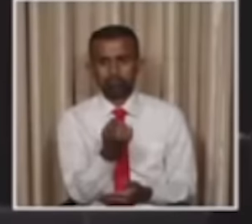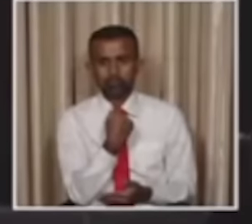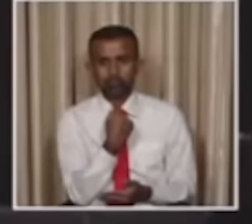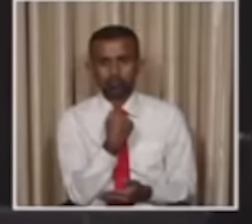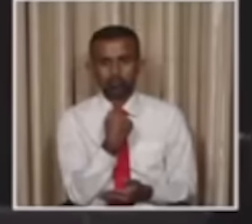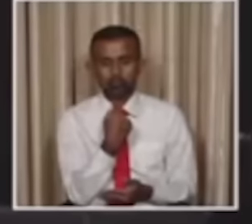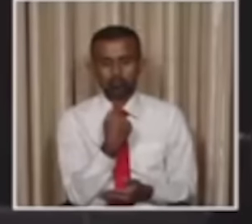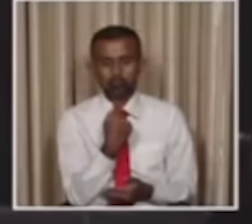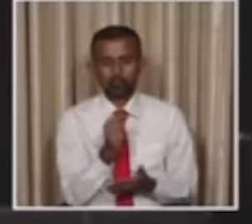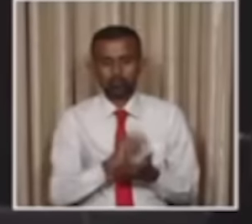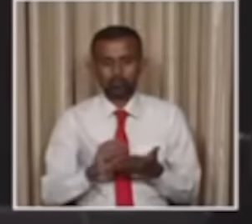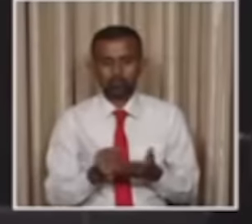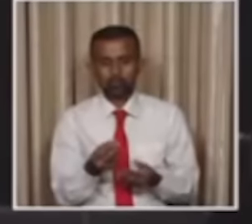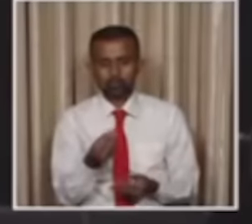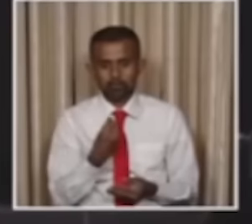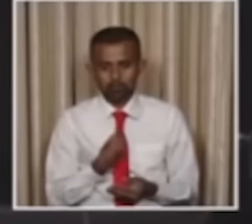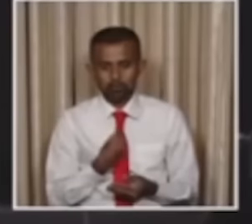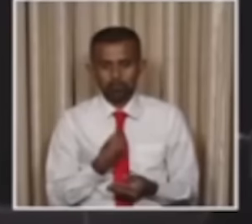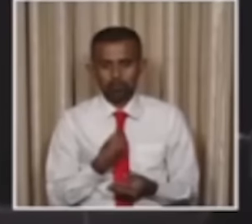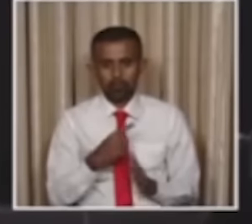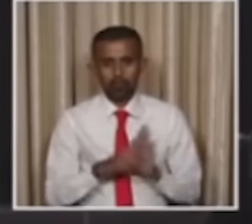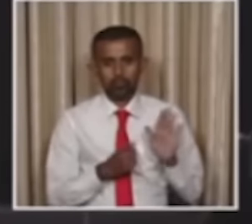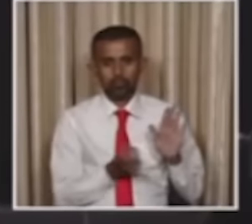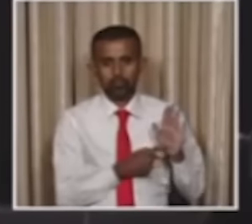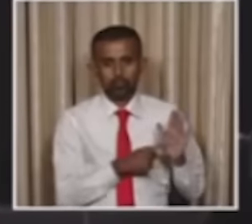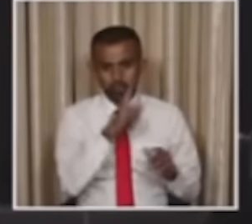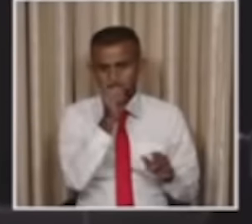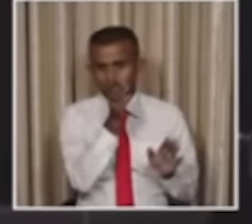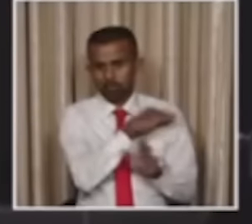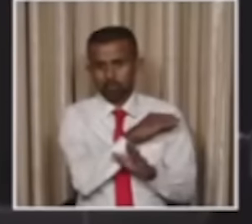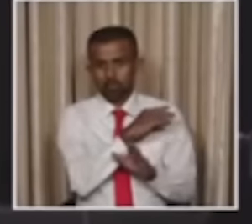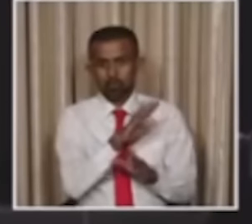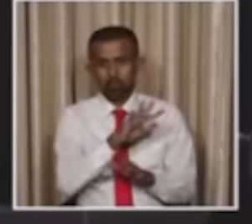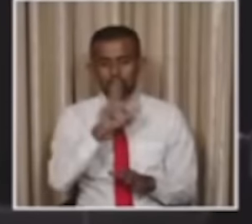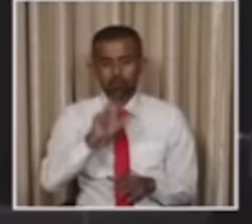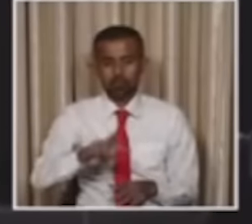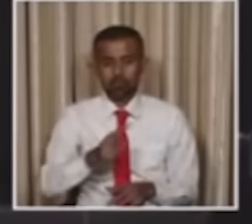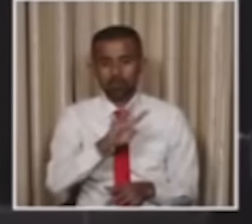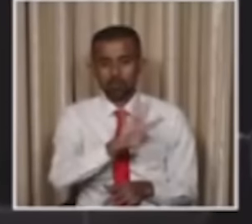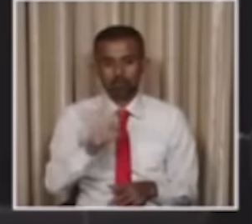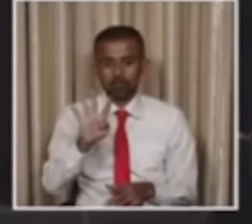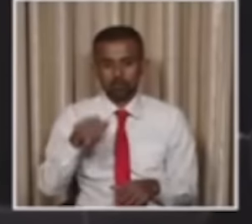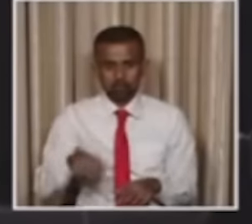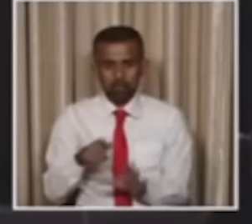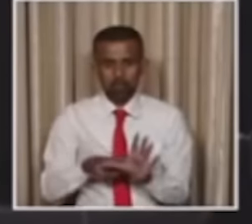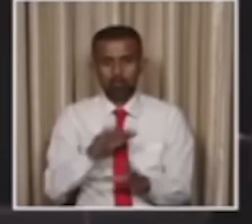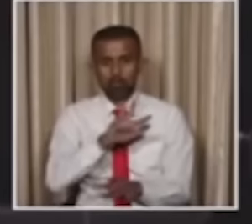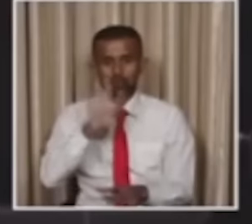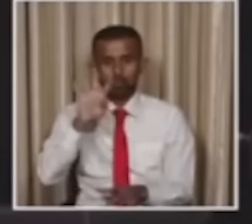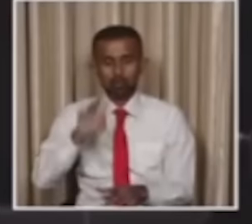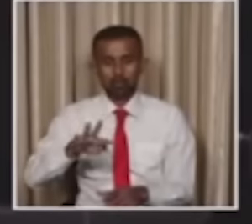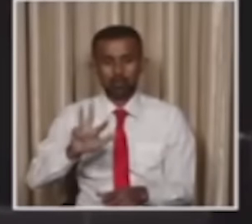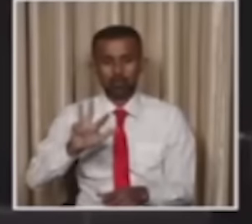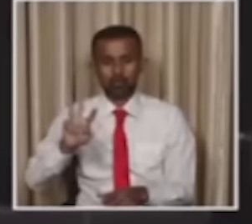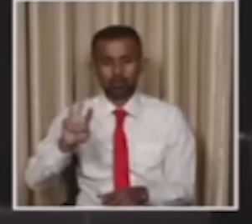ලිඛිතව ඉල්ලුවා. මම ඔබතුමාට කියන්නම් ඒ ලිඛිතව ඉල්ලපු එක. මේ ජූලි මාසේ ගිය අවුරුද්දේ සංචාරකෝ 59,244යි, මේ අවුරුද්දේ